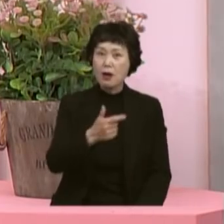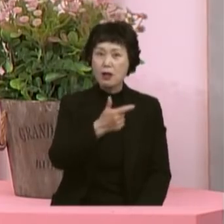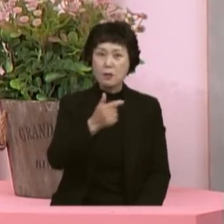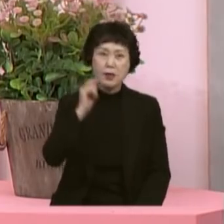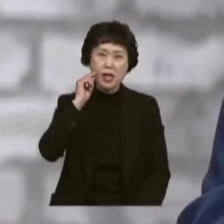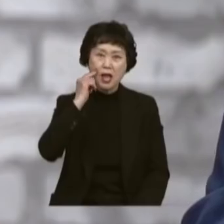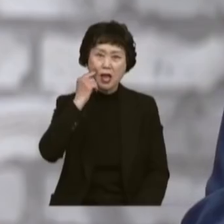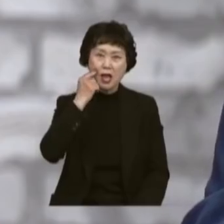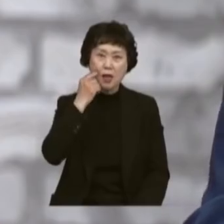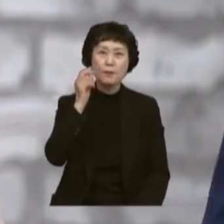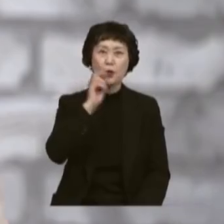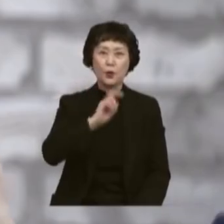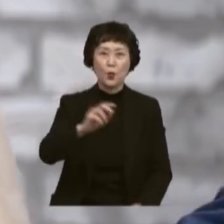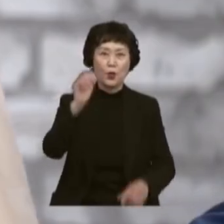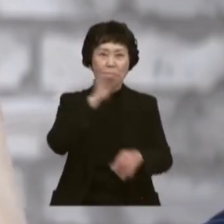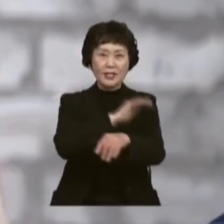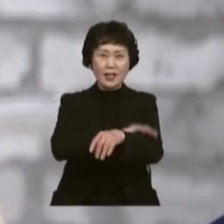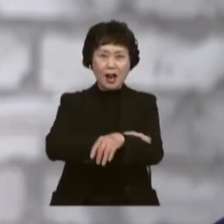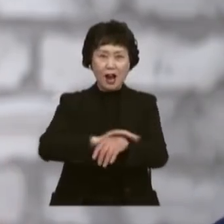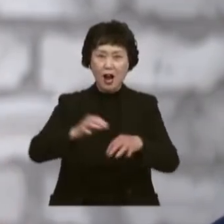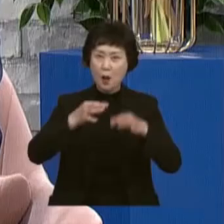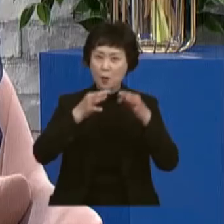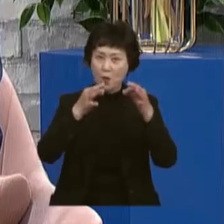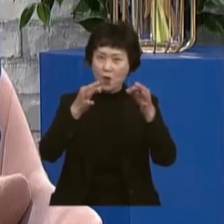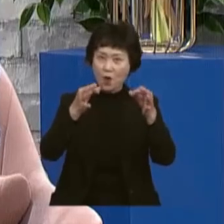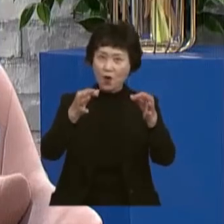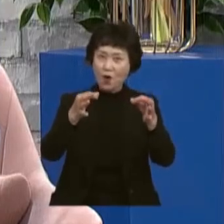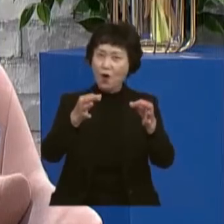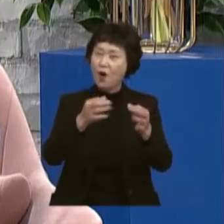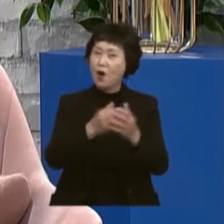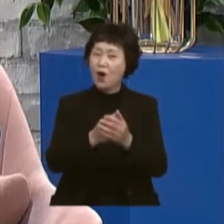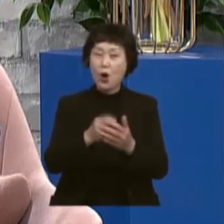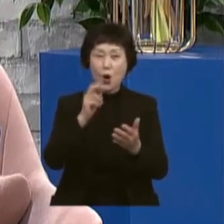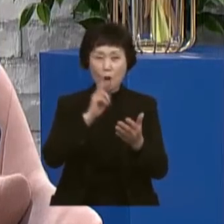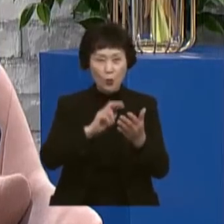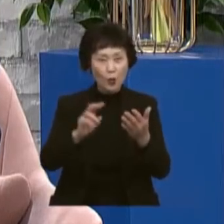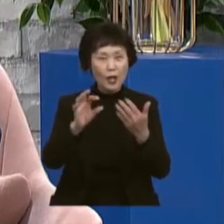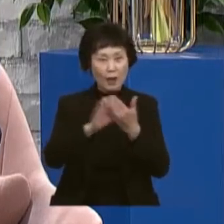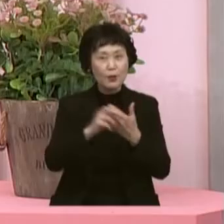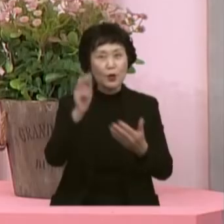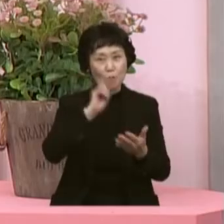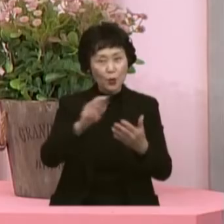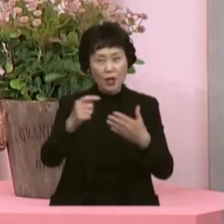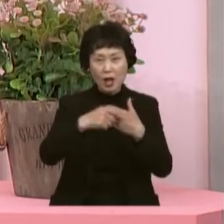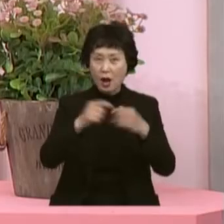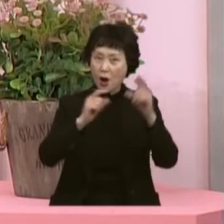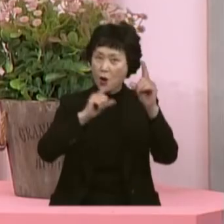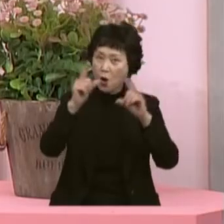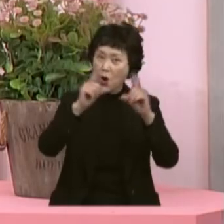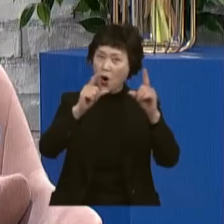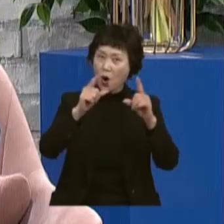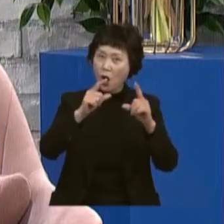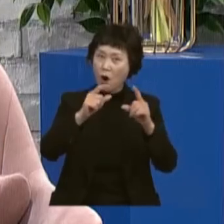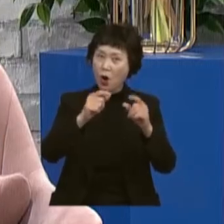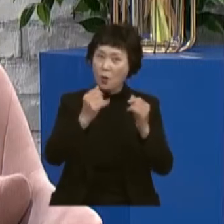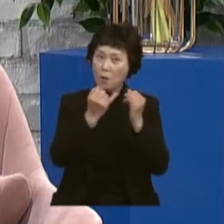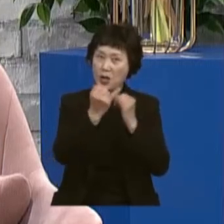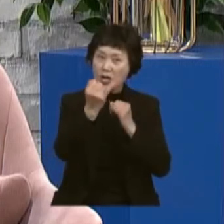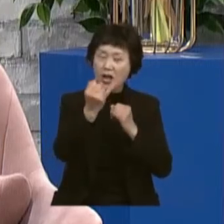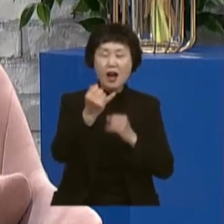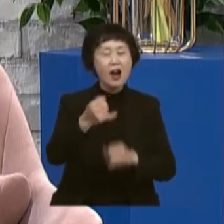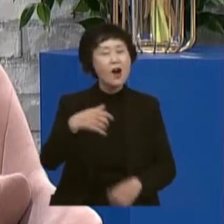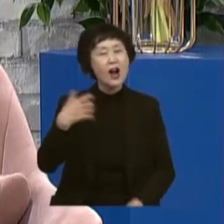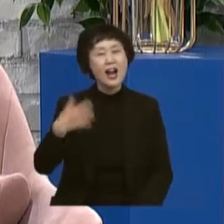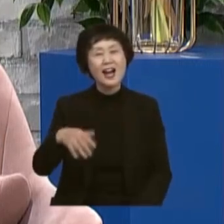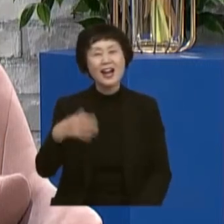줄 몰랐어. 아, 잘해요. 아니 정말 잘해요. 노래 정말 잘해요. 어, 뭐 노래면 노래, 외모면 외모. 찬양